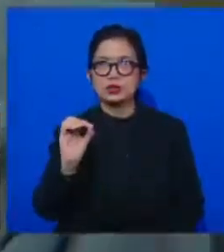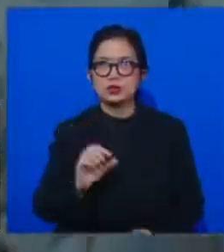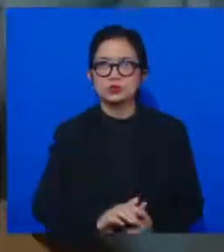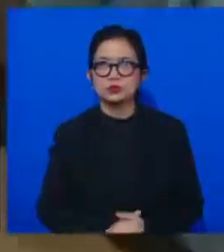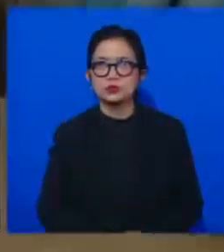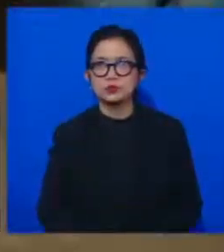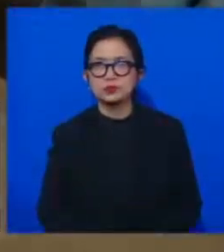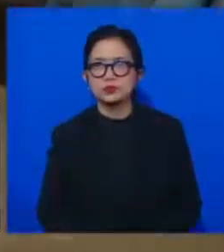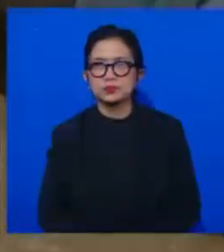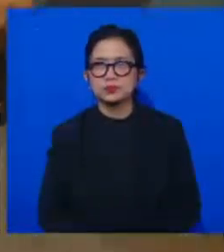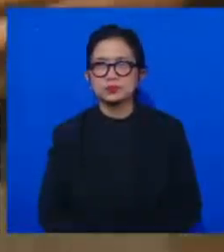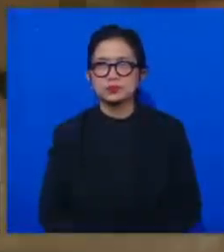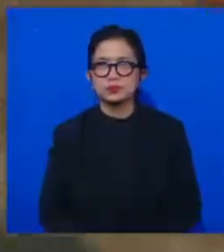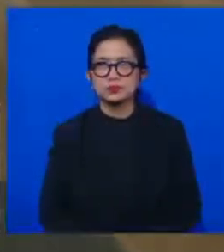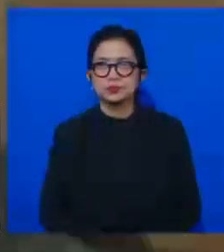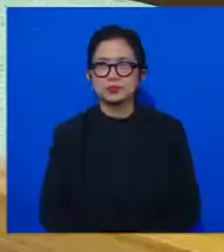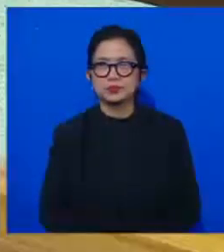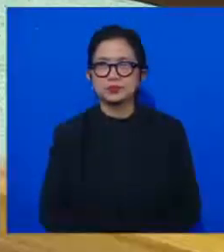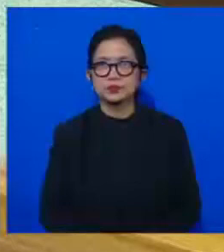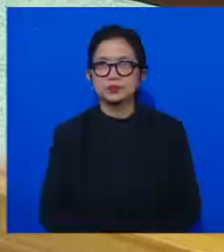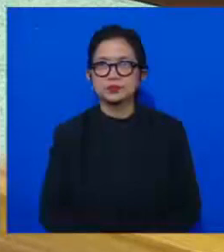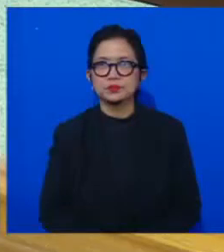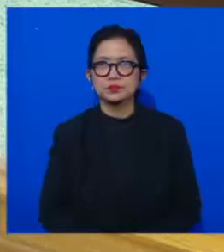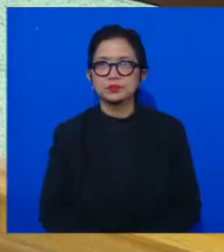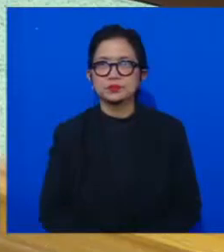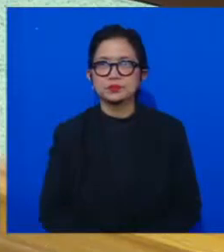Lalu kita bisa meracik bumbunya dan menikmatinya.